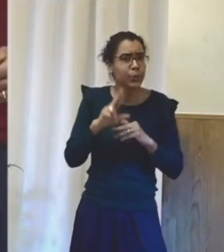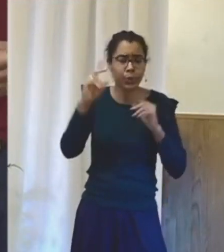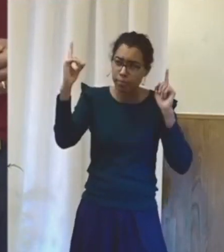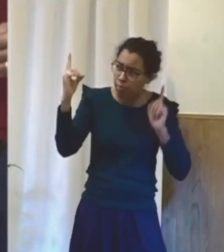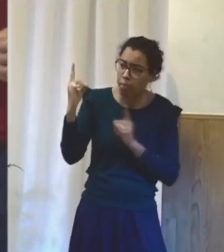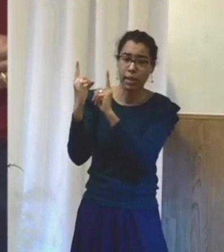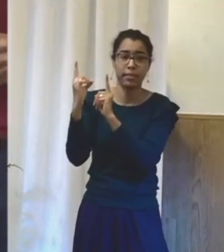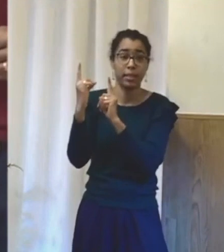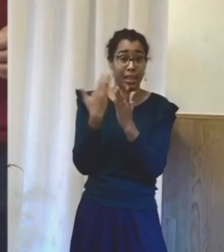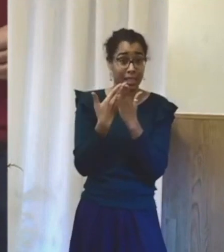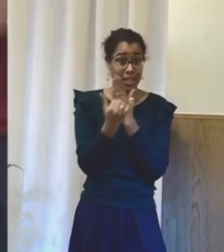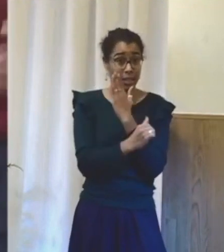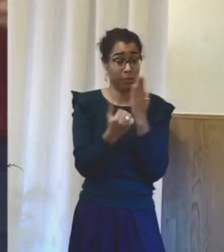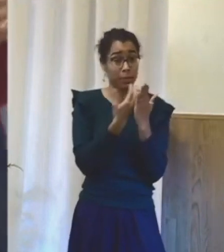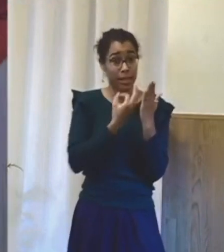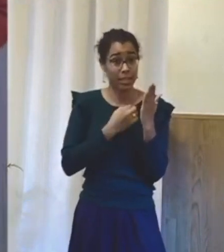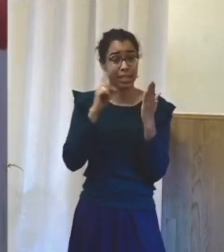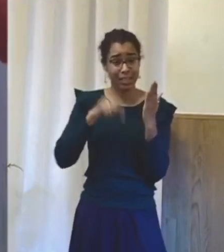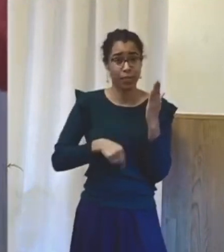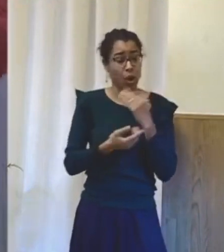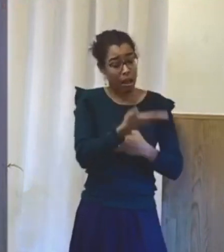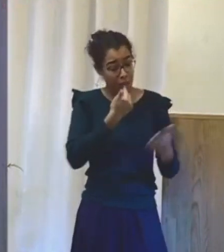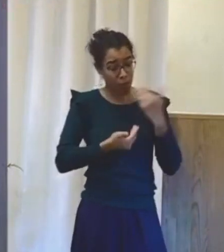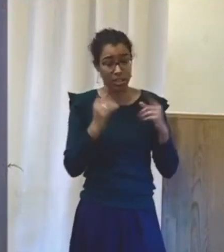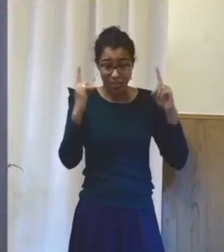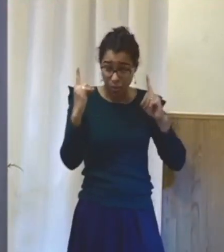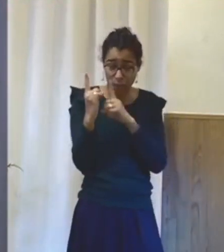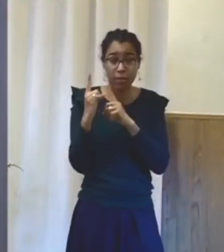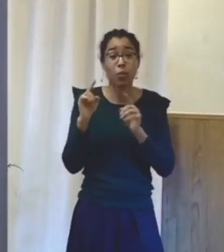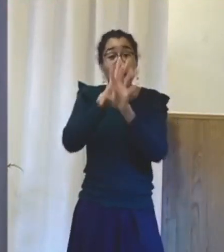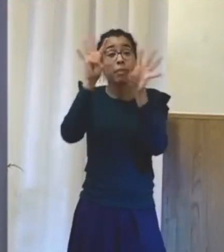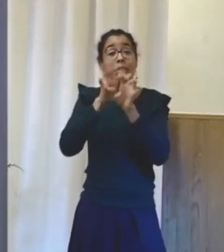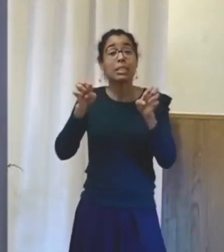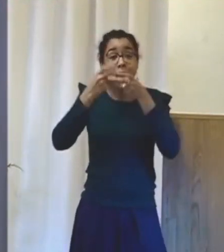C'est ce que dit la parole de Dieu. Approchez-vous parce que maintenant, ce mystère vous est